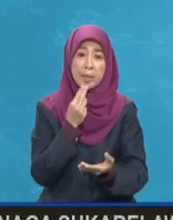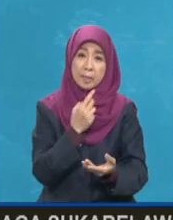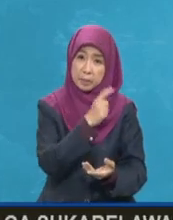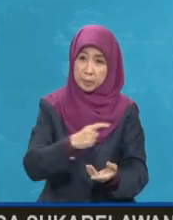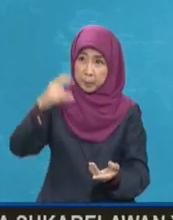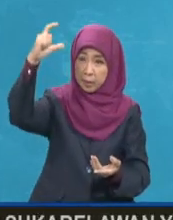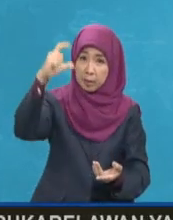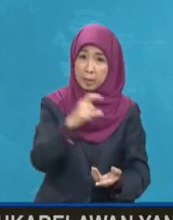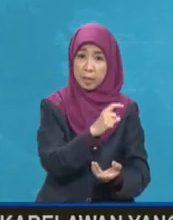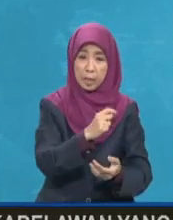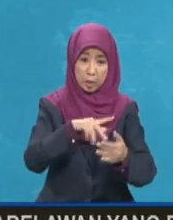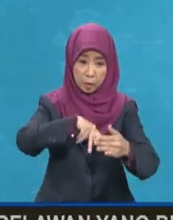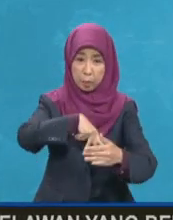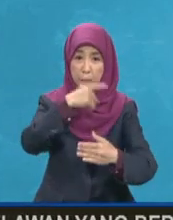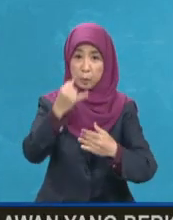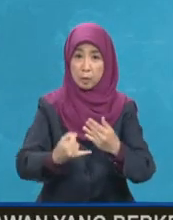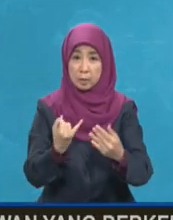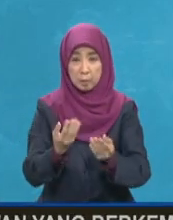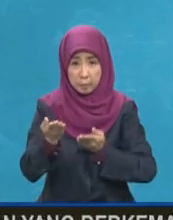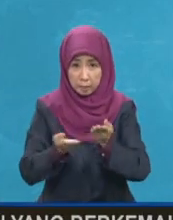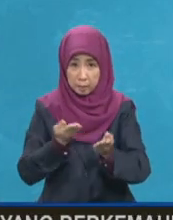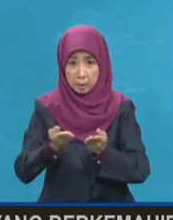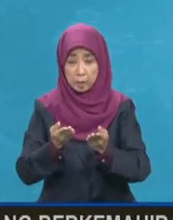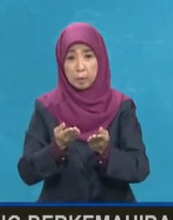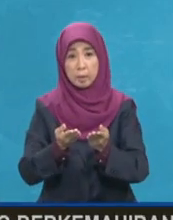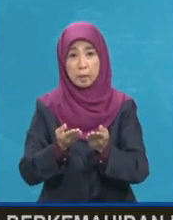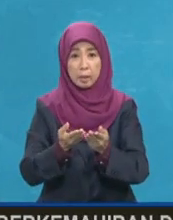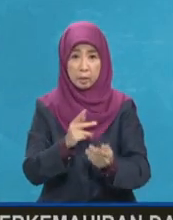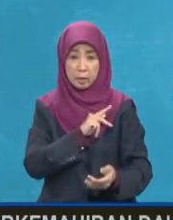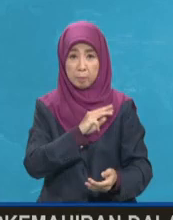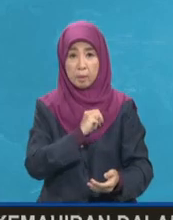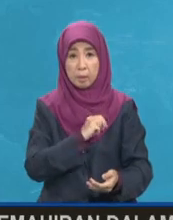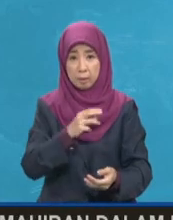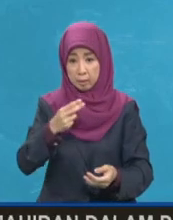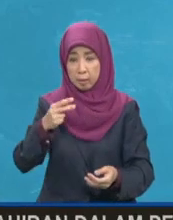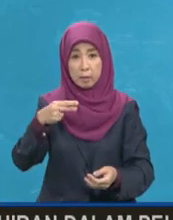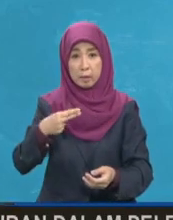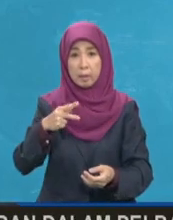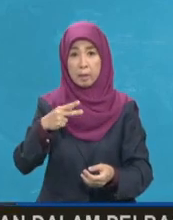Project dikendalikan oleh coba Tante takbiran Kementerian hal ihwal ugama